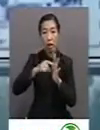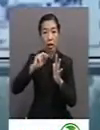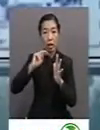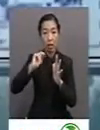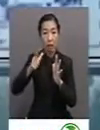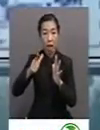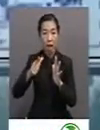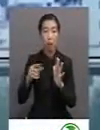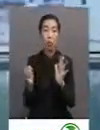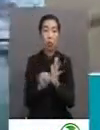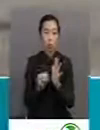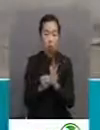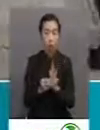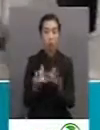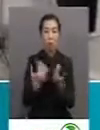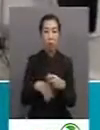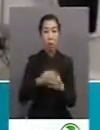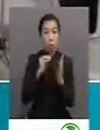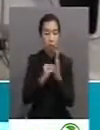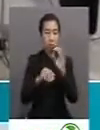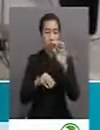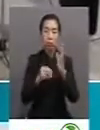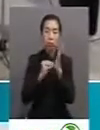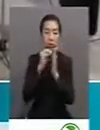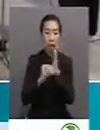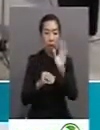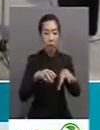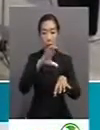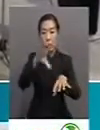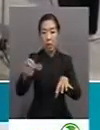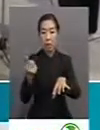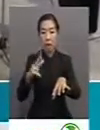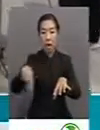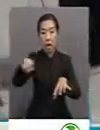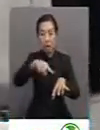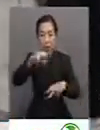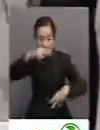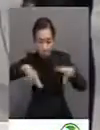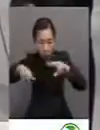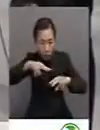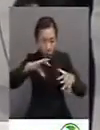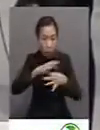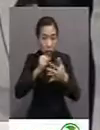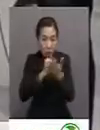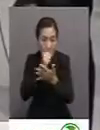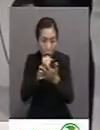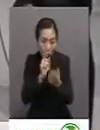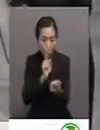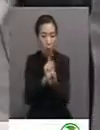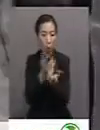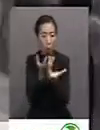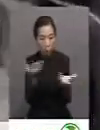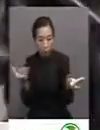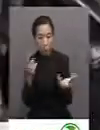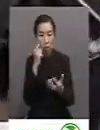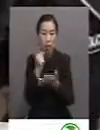าดของยาเสพติด13จุดทั่วกรุงเทพรวมถึงปริมณฑลค่ะปรากฏว่าไปพบของกลางเป็นยาเสพติดรวมถึงอาวุธปืนหลายรายการทีเ